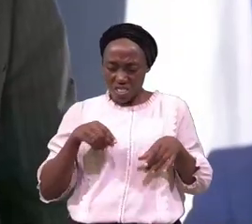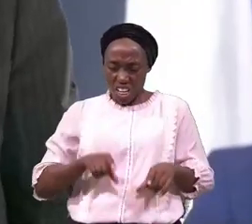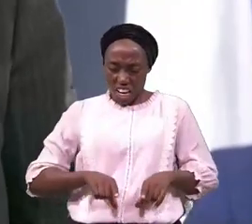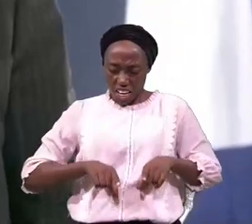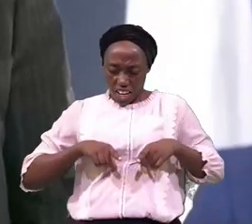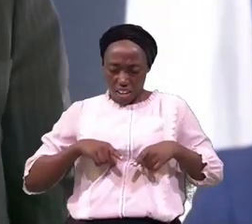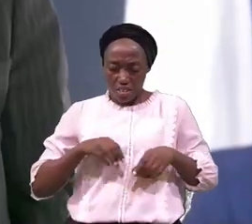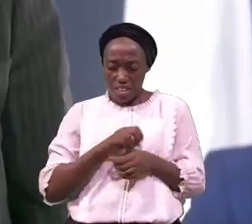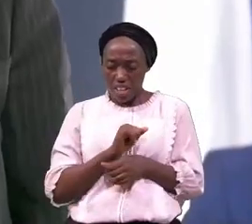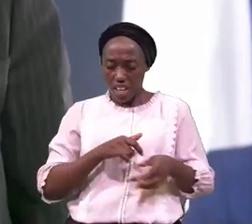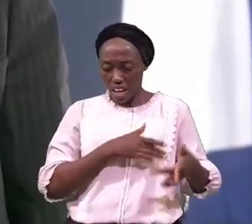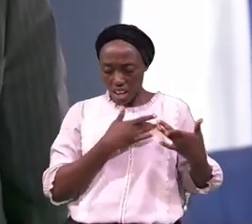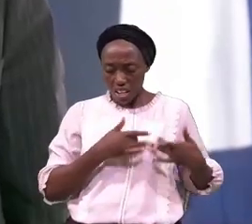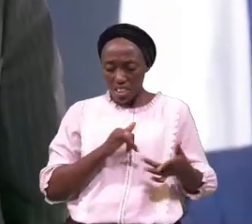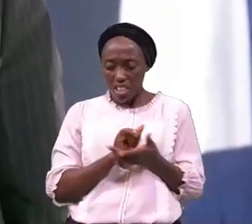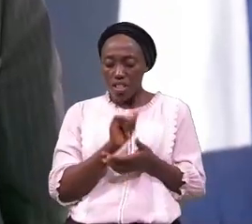Il ne vit pas dans le cœur qui n'est pas saint.